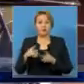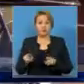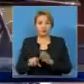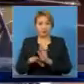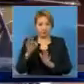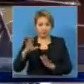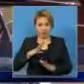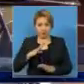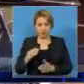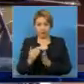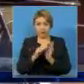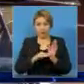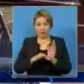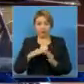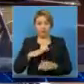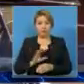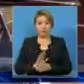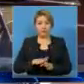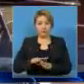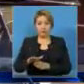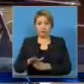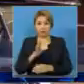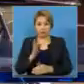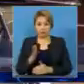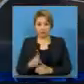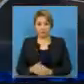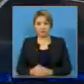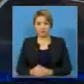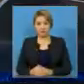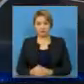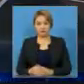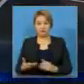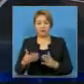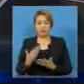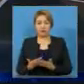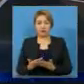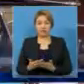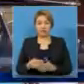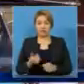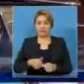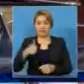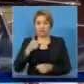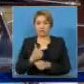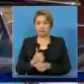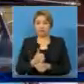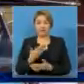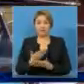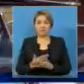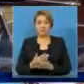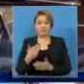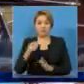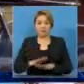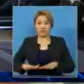алды бағдарламасы тиімді іске асыру арқылы қамтамасыз ету керек. Осының арқасында ең бастысы халықтың өмір сүру сапасын